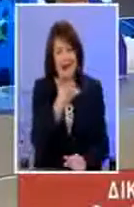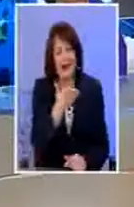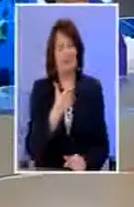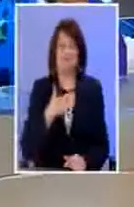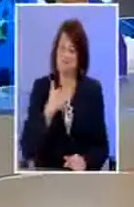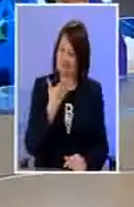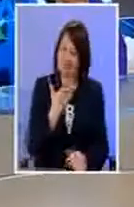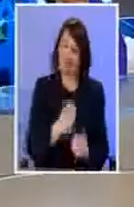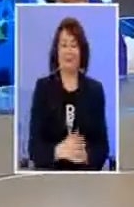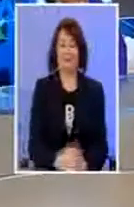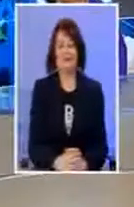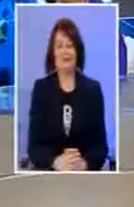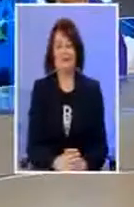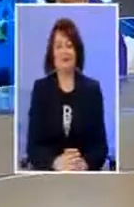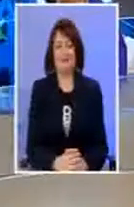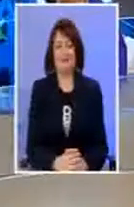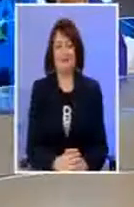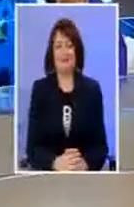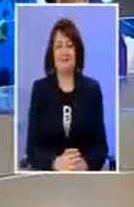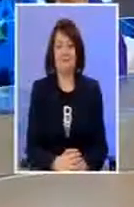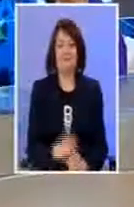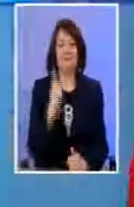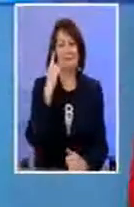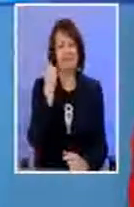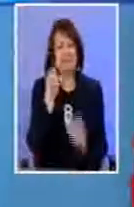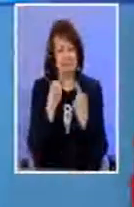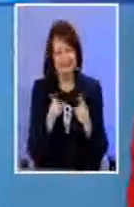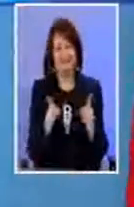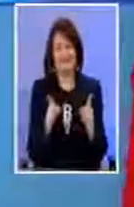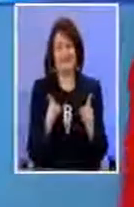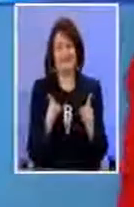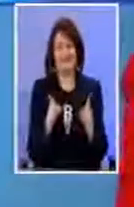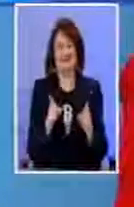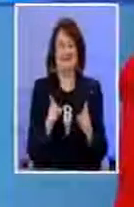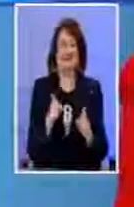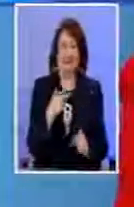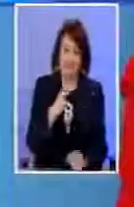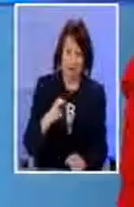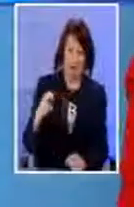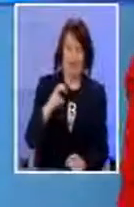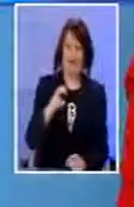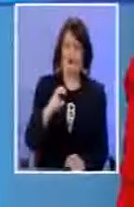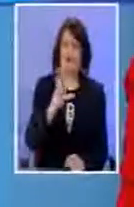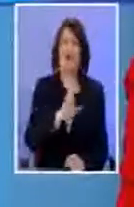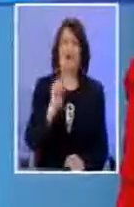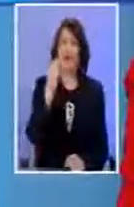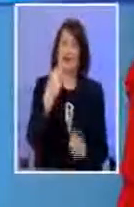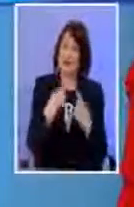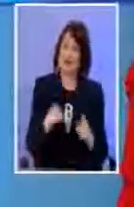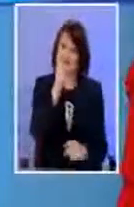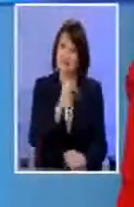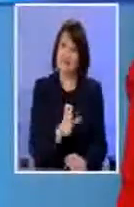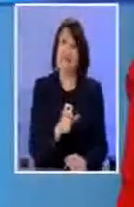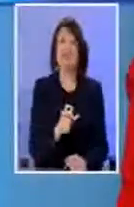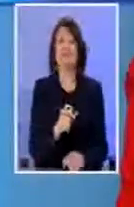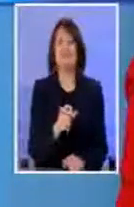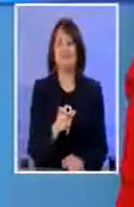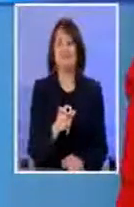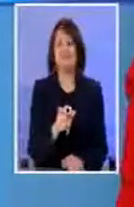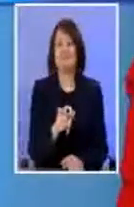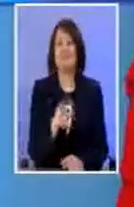πολύ. Νομίζω θα σας ξεχωρίσω λίγο, αν θέλετε, από την ομάδα των Ευρωβουλευτών για να πω ότι αν είναι σκληρή